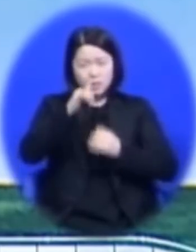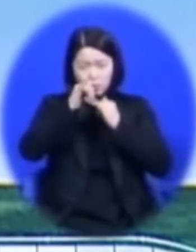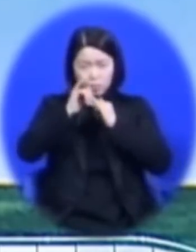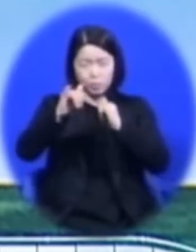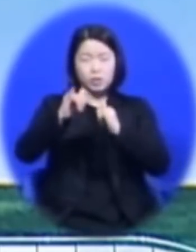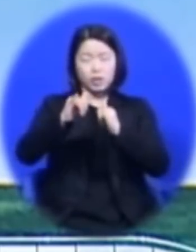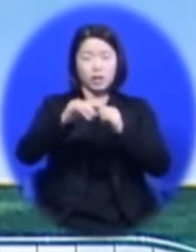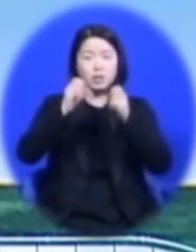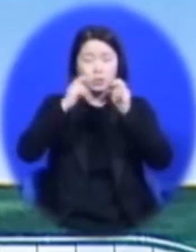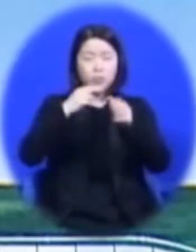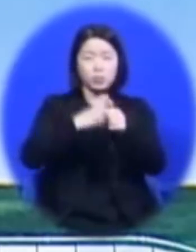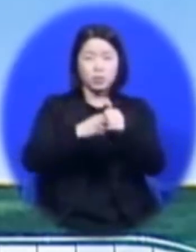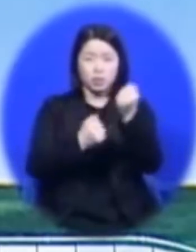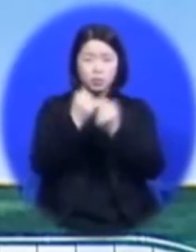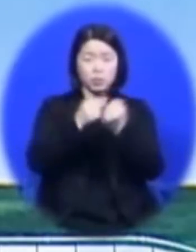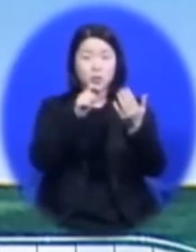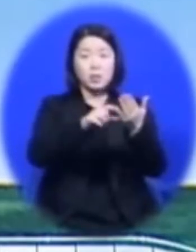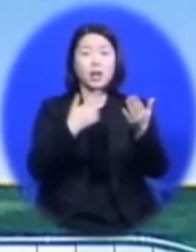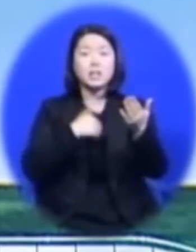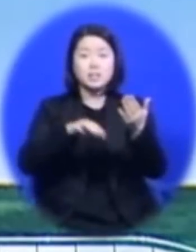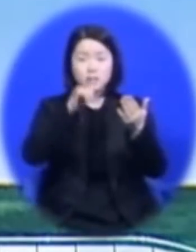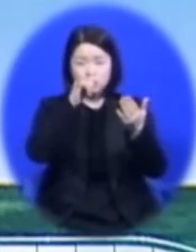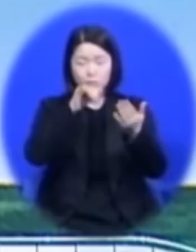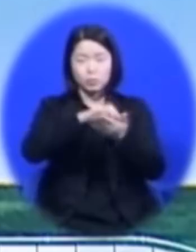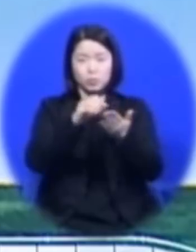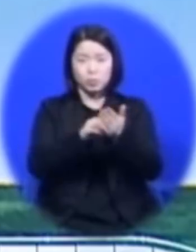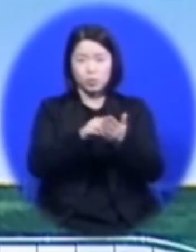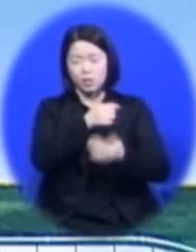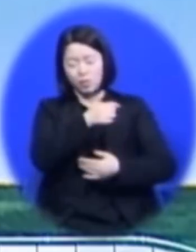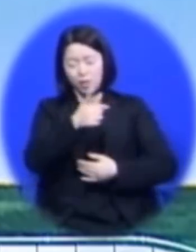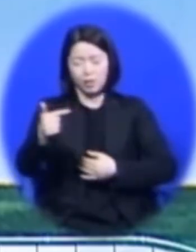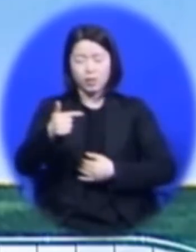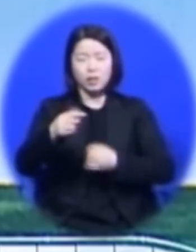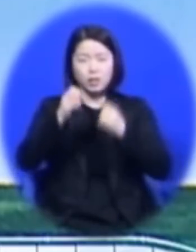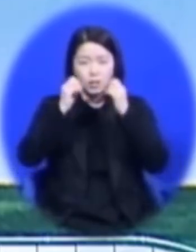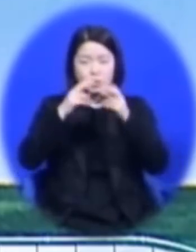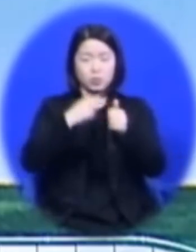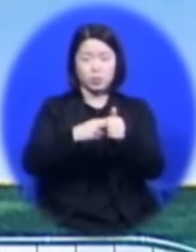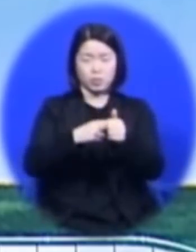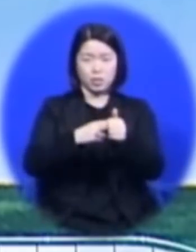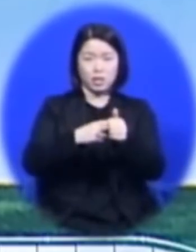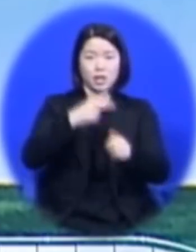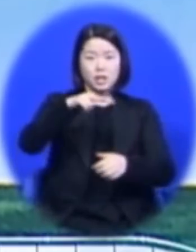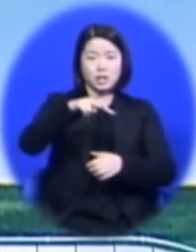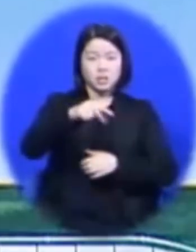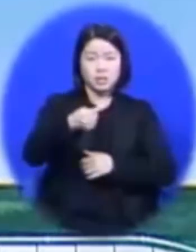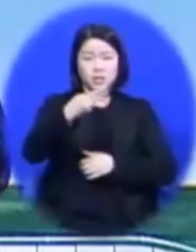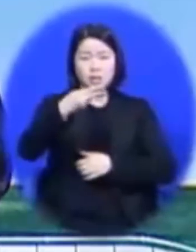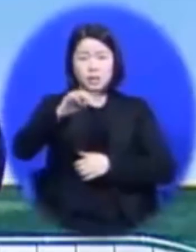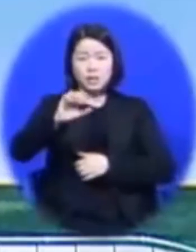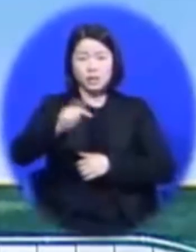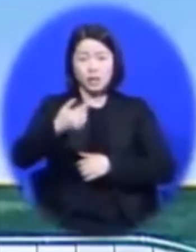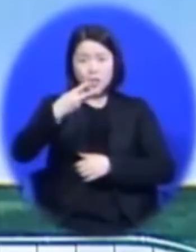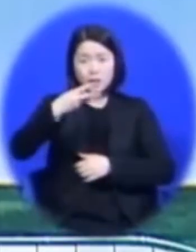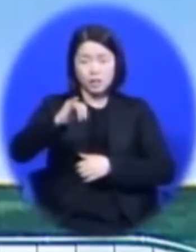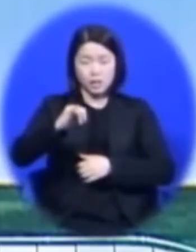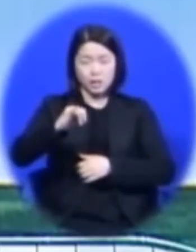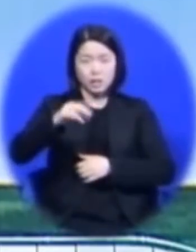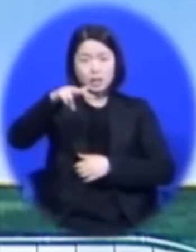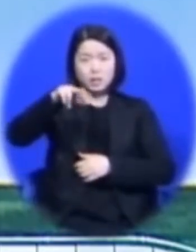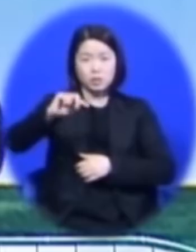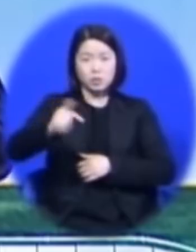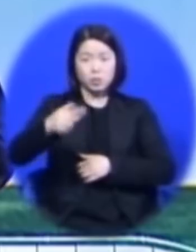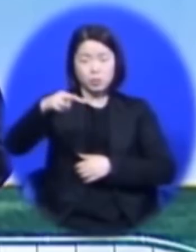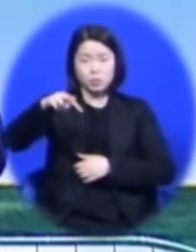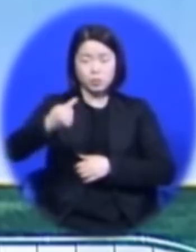라고 그렇게 설명을 해 썼을 정도로 대단한 선교사님 입니다 스탠리 존스 선교사 인도 선교 상 이미연